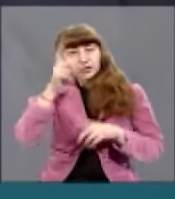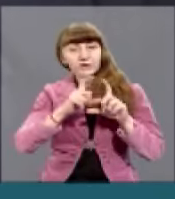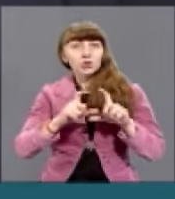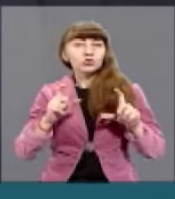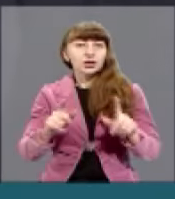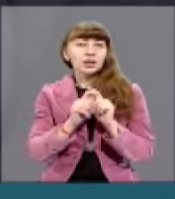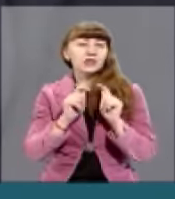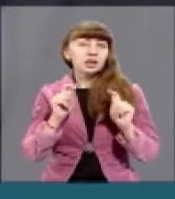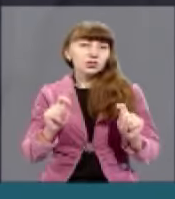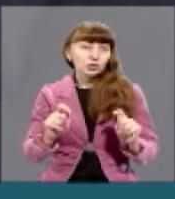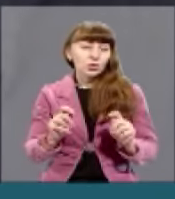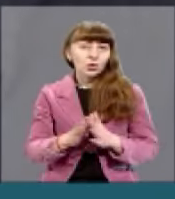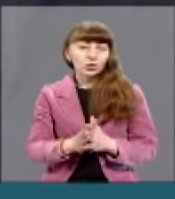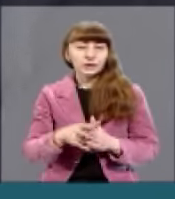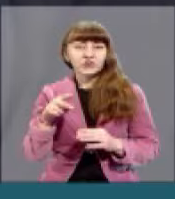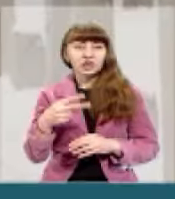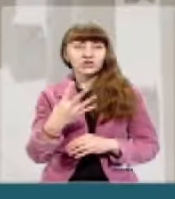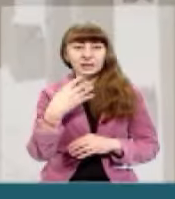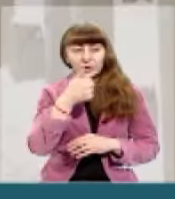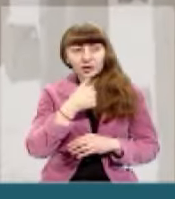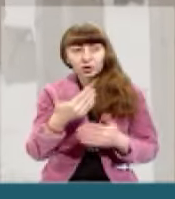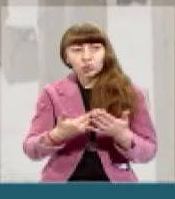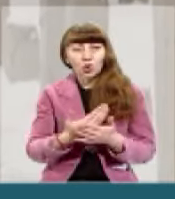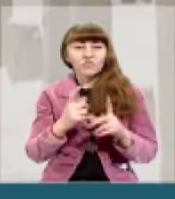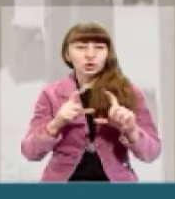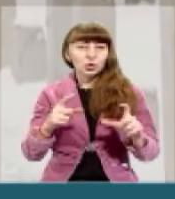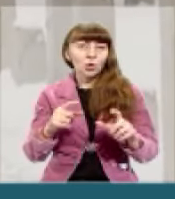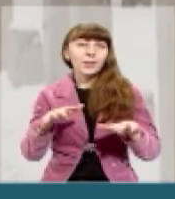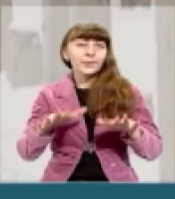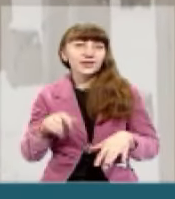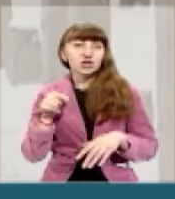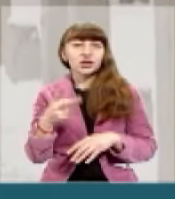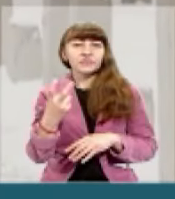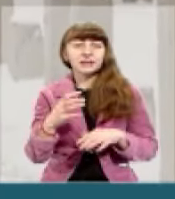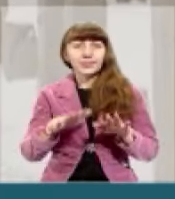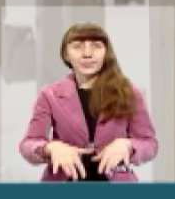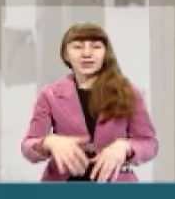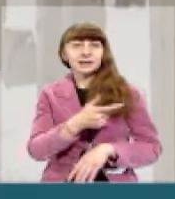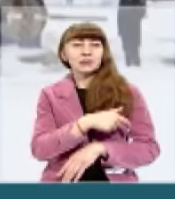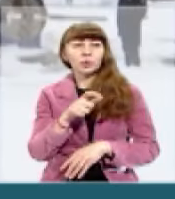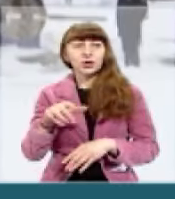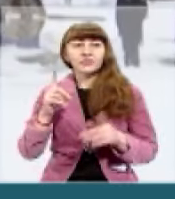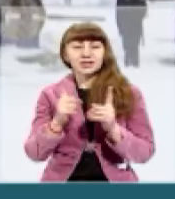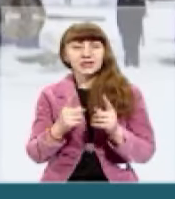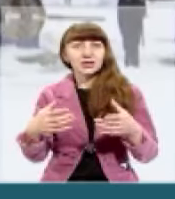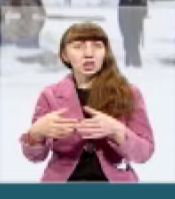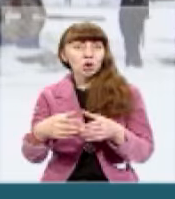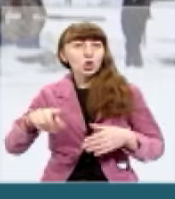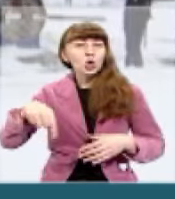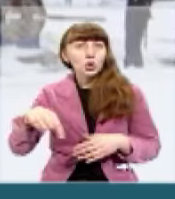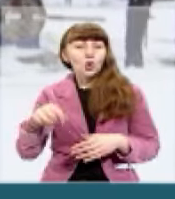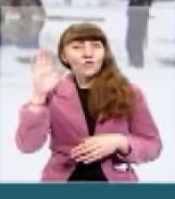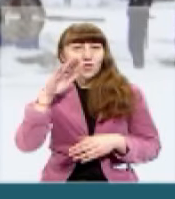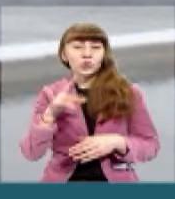учреждение откроет свои двери для школьников в 2025 году. Вместимость – 1200 мест. Депутаты далее встретились с коллективом